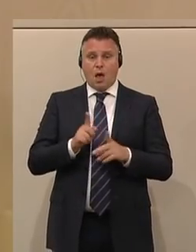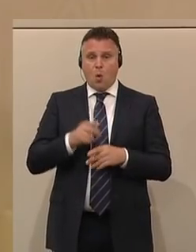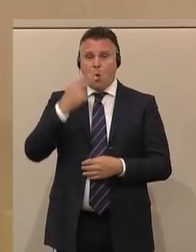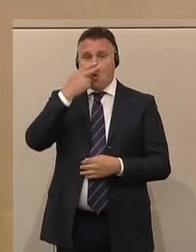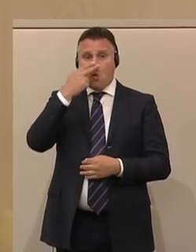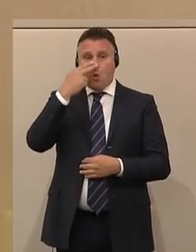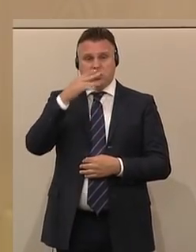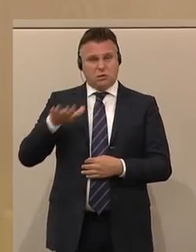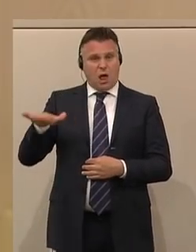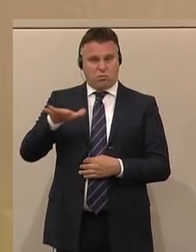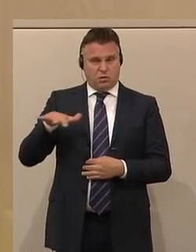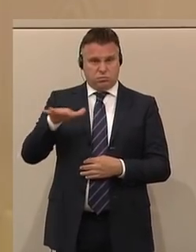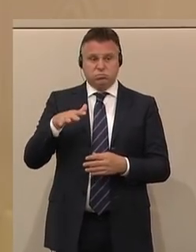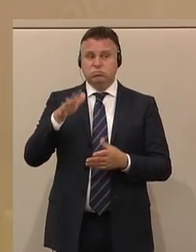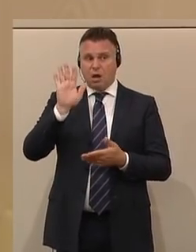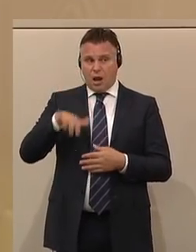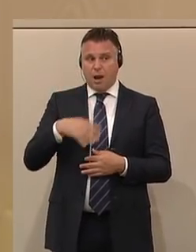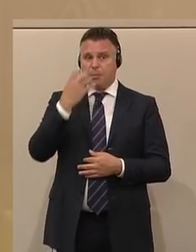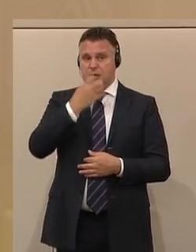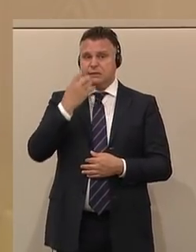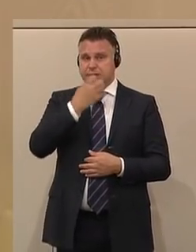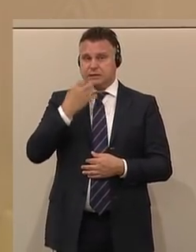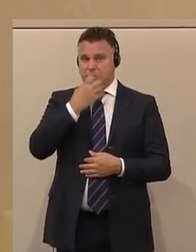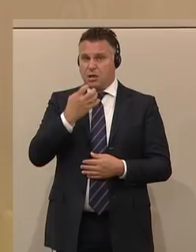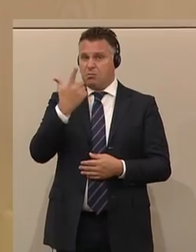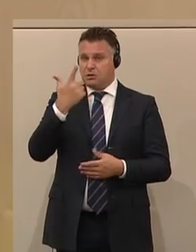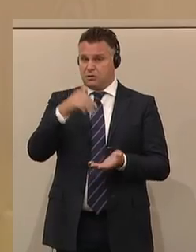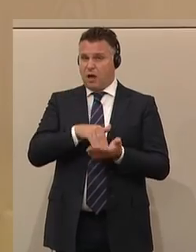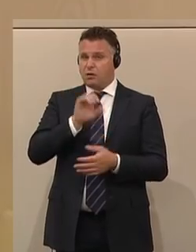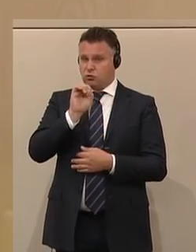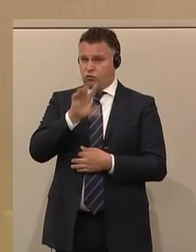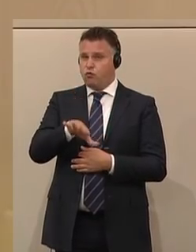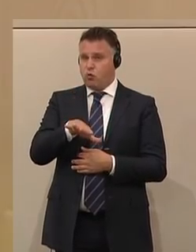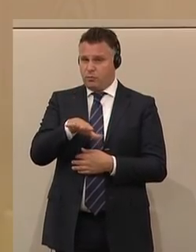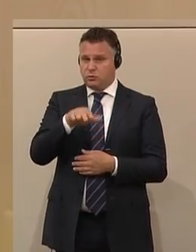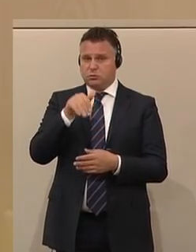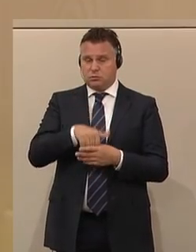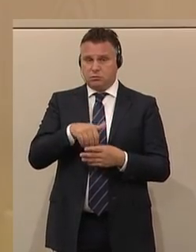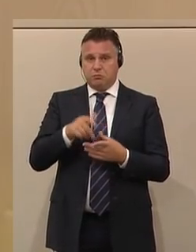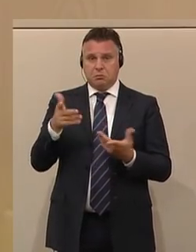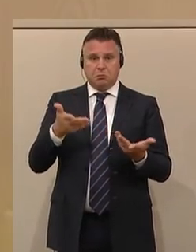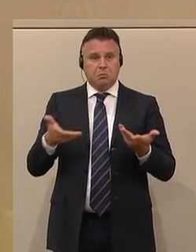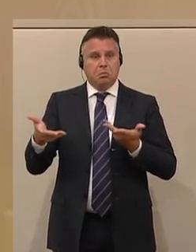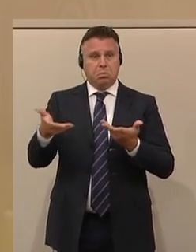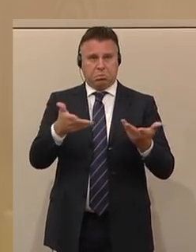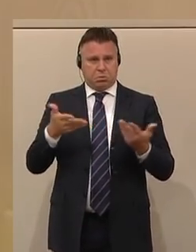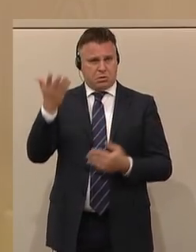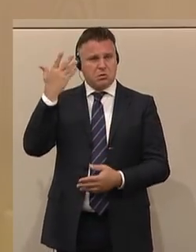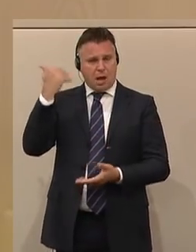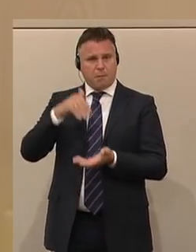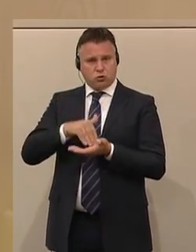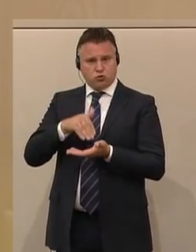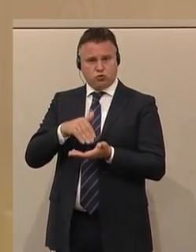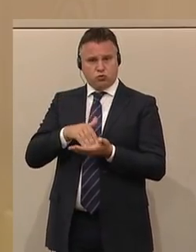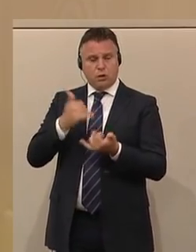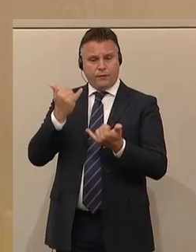das sich beginnend mit September 2015, als es irgendwie noch verloren war weltpolitisch, auf